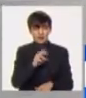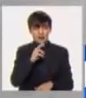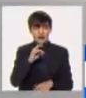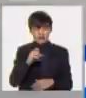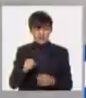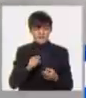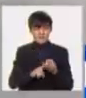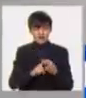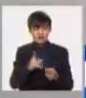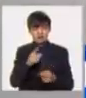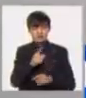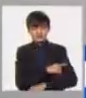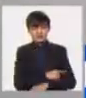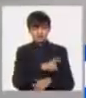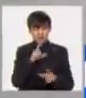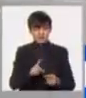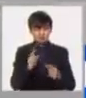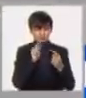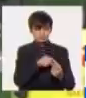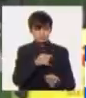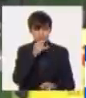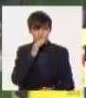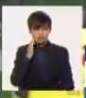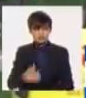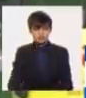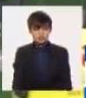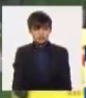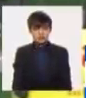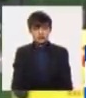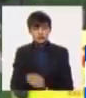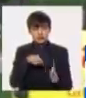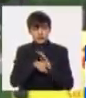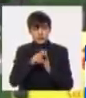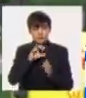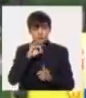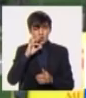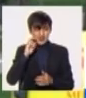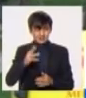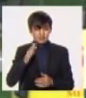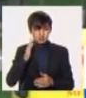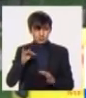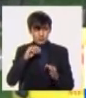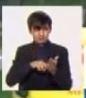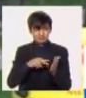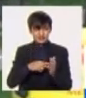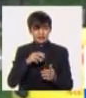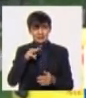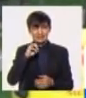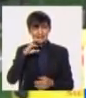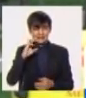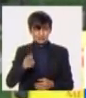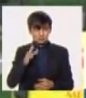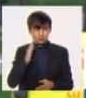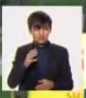сможет заразить медицинских сотрудников. В проекте будет задействован и мобильный центр тестирования, на базе которого